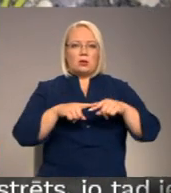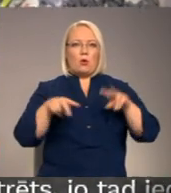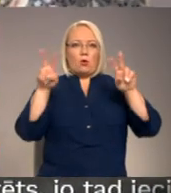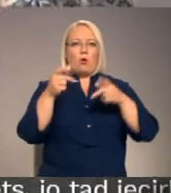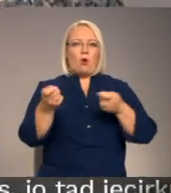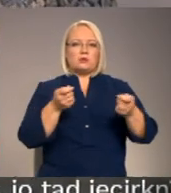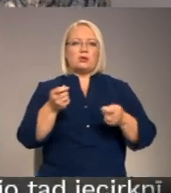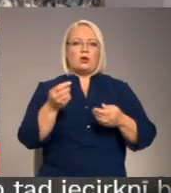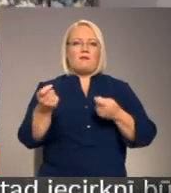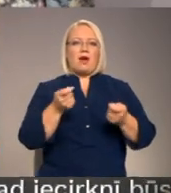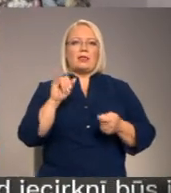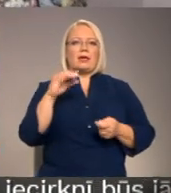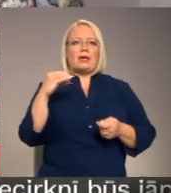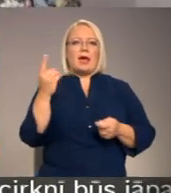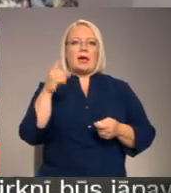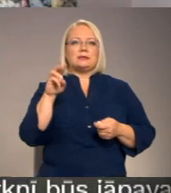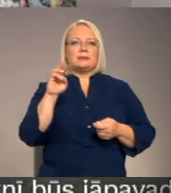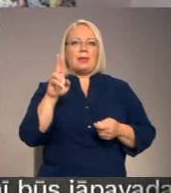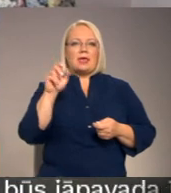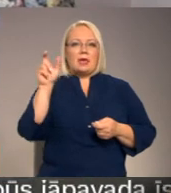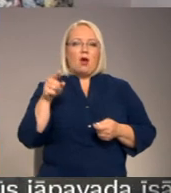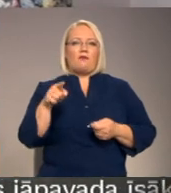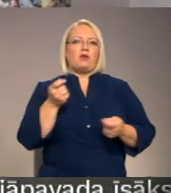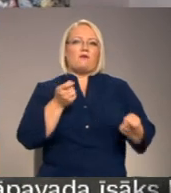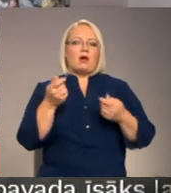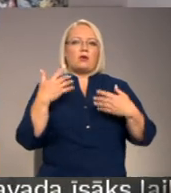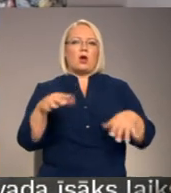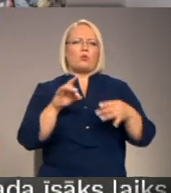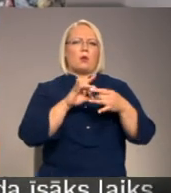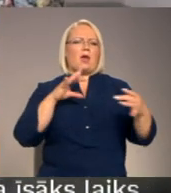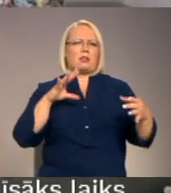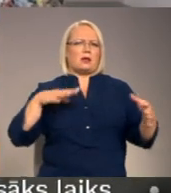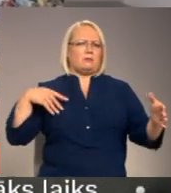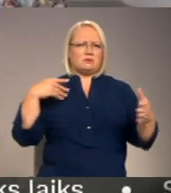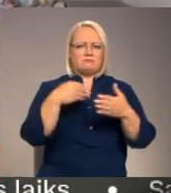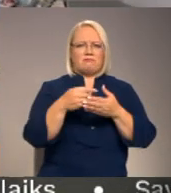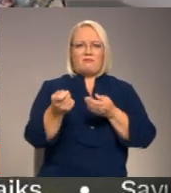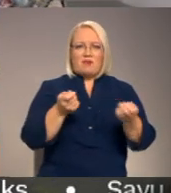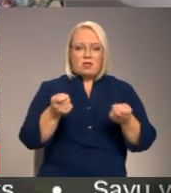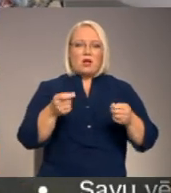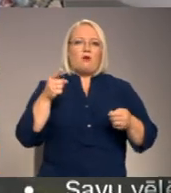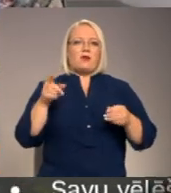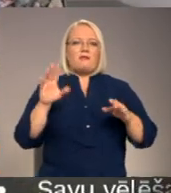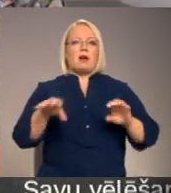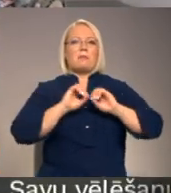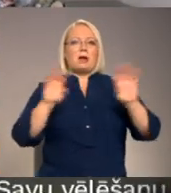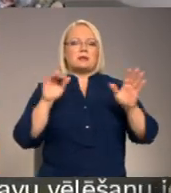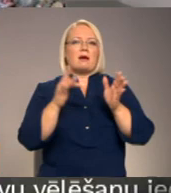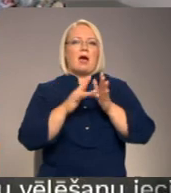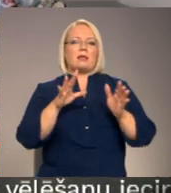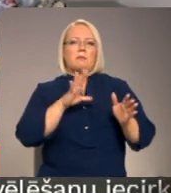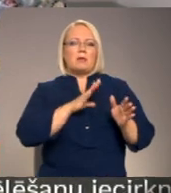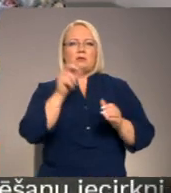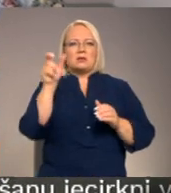Veronika Iesmiņa. Viņa vēlēšanu komisijas vada jau kopš neatkarības atgūšanas, un viņa varēs pastāstīt mazliet vairāk, kāda šodien ir bijusi